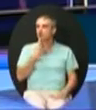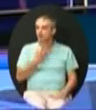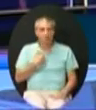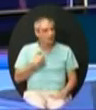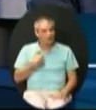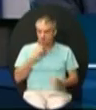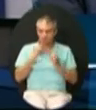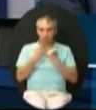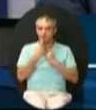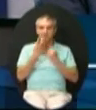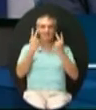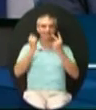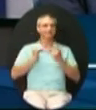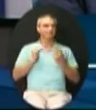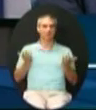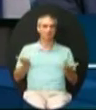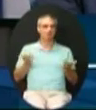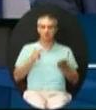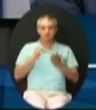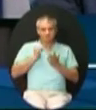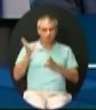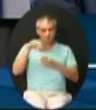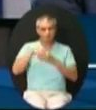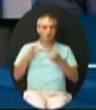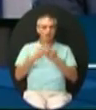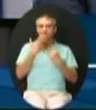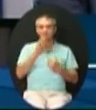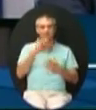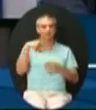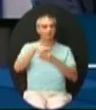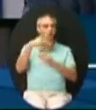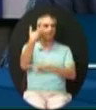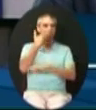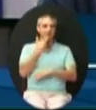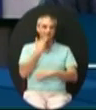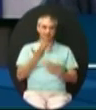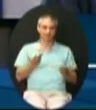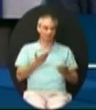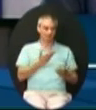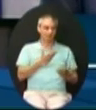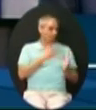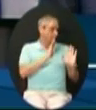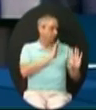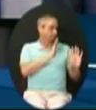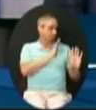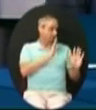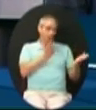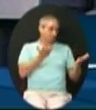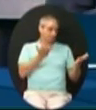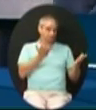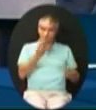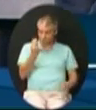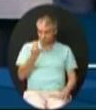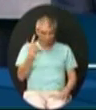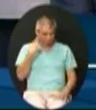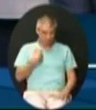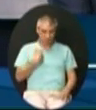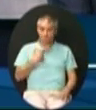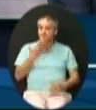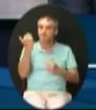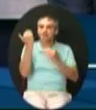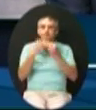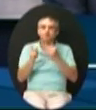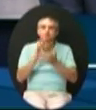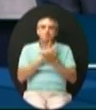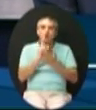לי קשה עם הביטוי הזה ערכי צה"ל. הרי בסוף, צה"ל הוא חלק מהחברה הישראלית, הוא חלק ממדינת ישראל. רגע, רגע, שנייה, שנייה. בסדר, בסדר, לא, בסדר. בסופו של דבר,